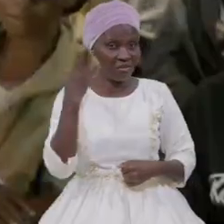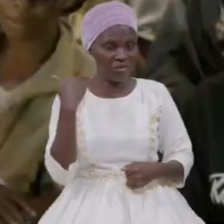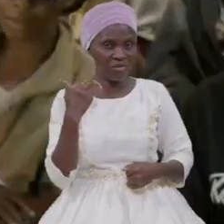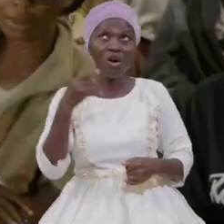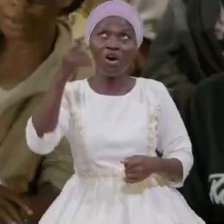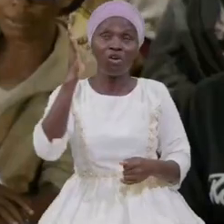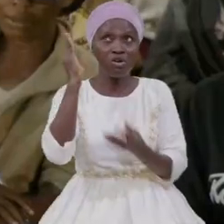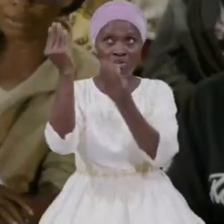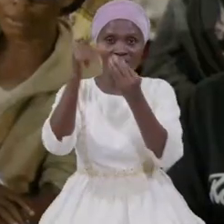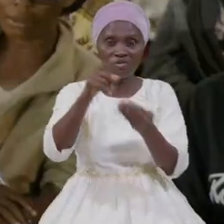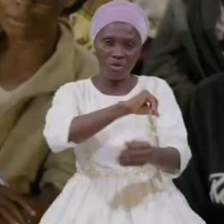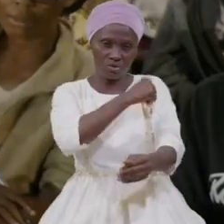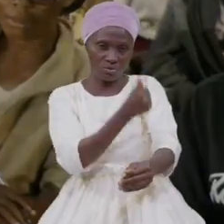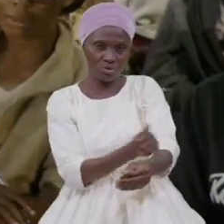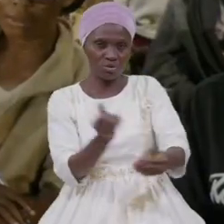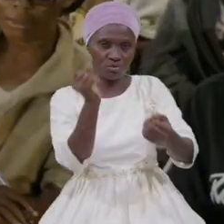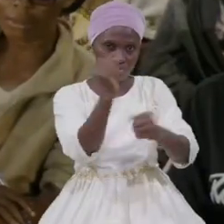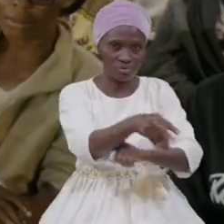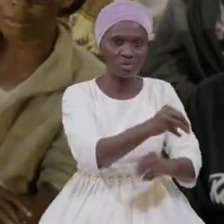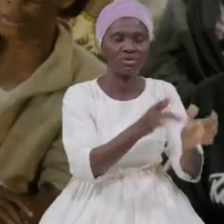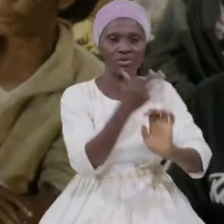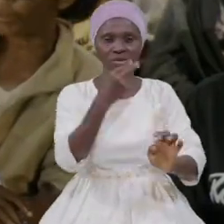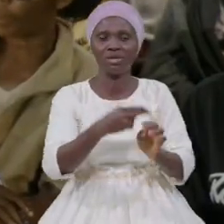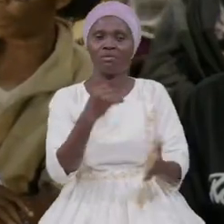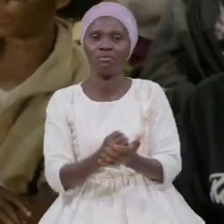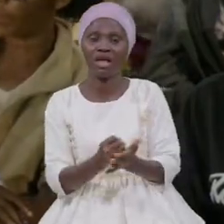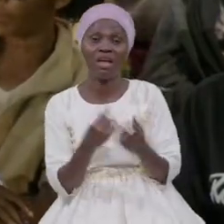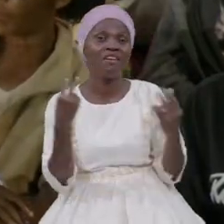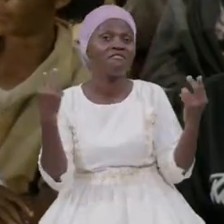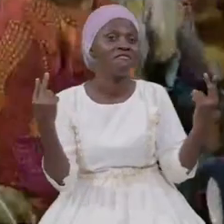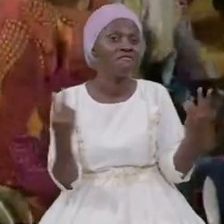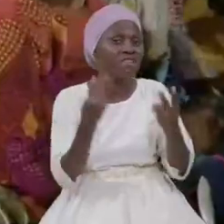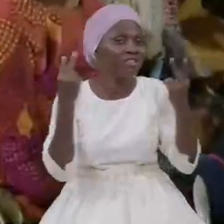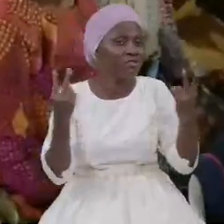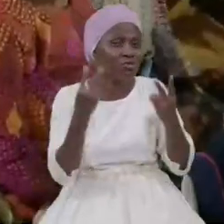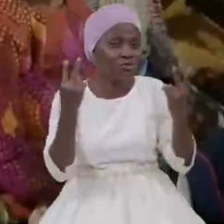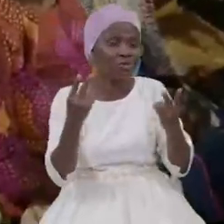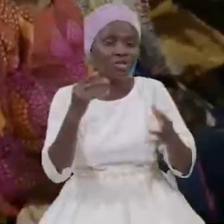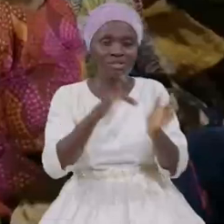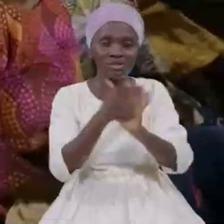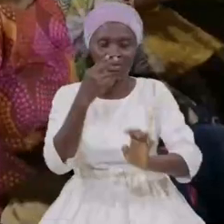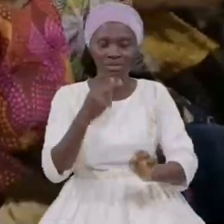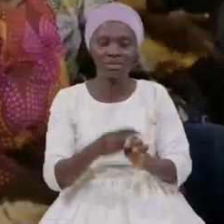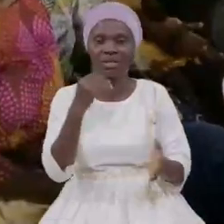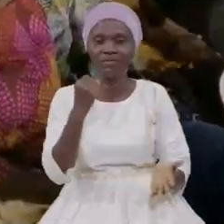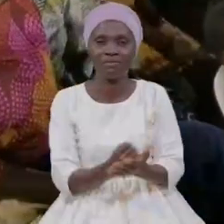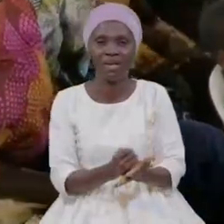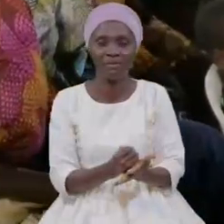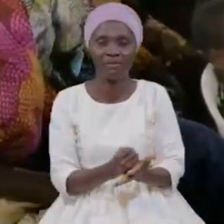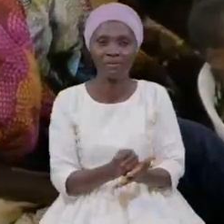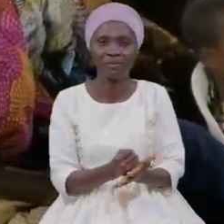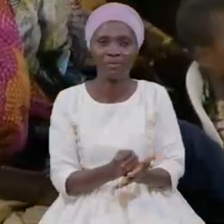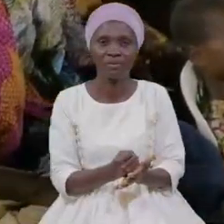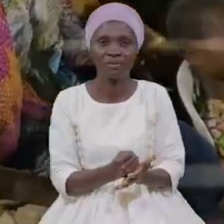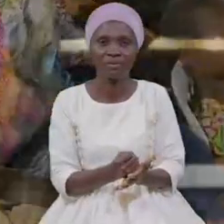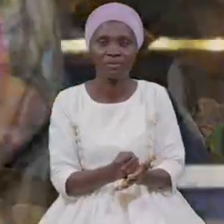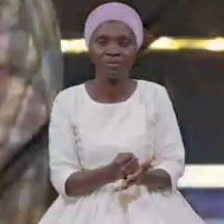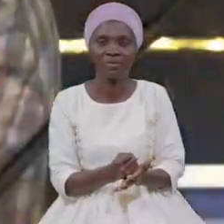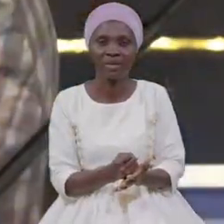l'autorité. La victoire, victoire, victoire. Je ne te condamne pas non